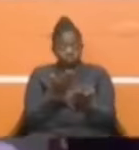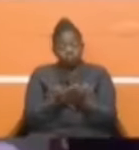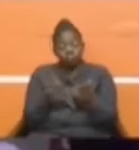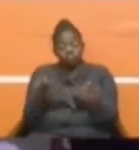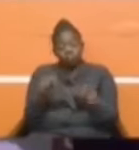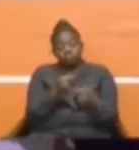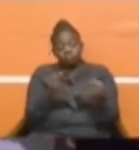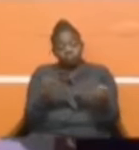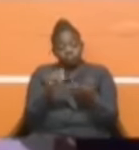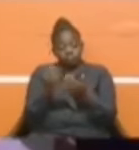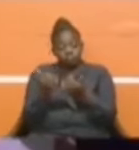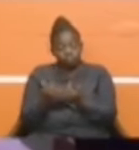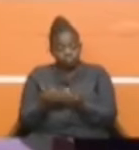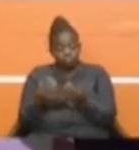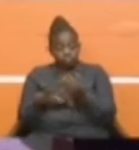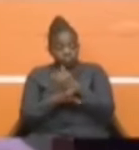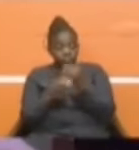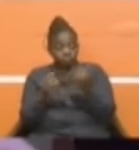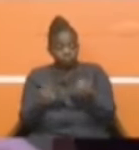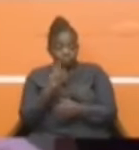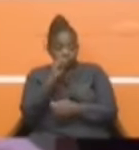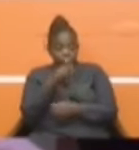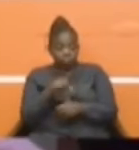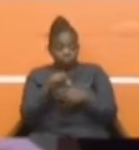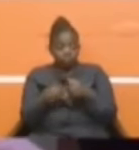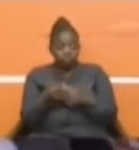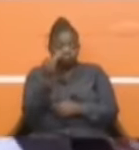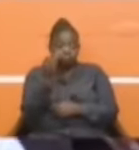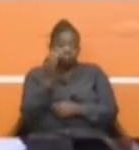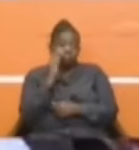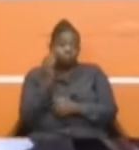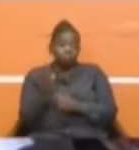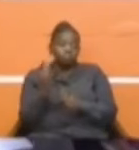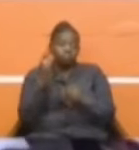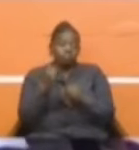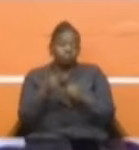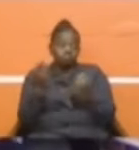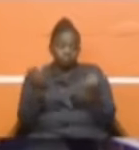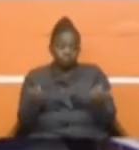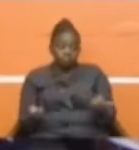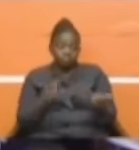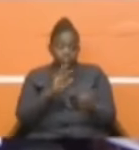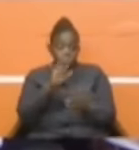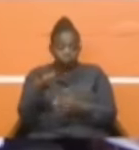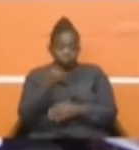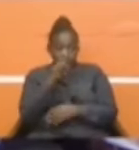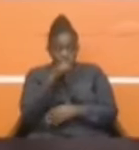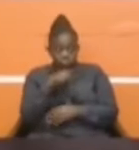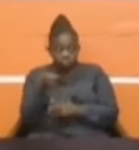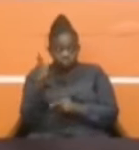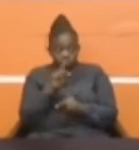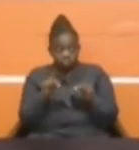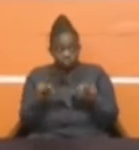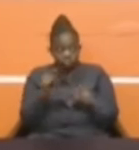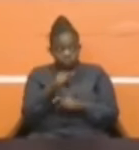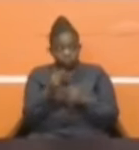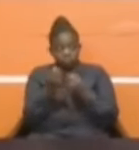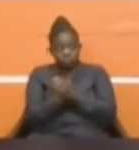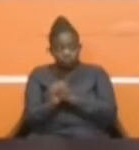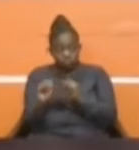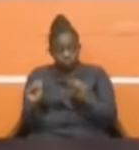enkoko yabaliramu obukadde mukaga era bw'atyo namusibisa okutuusa ng'akomezaawo enkoko ze. Abatuze beyimbye nakandi okuva